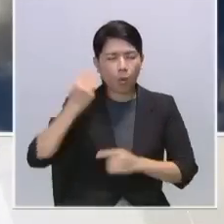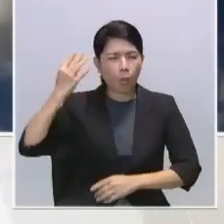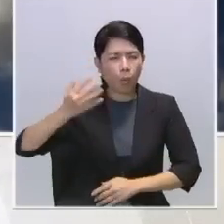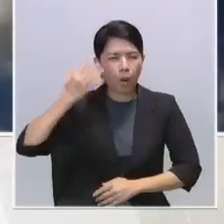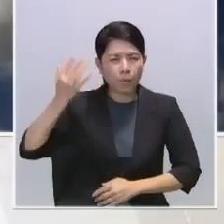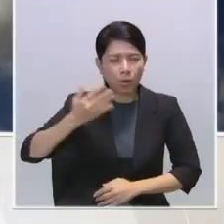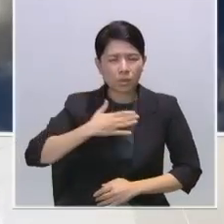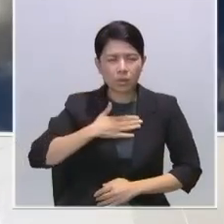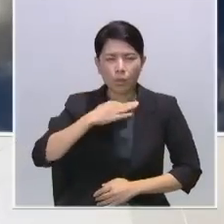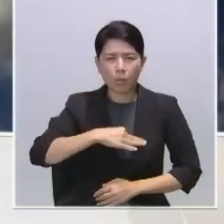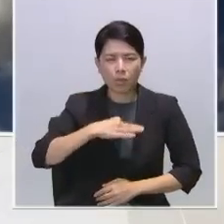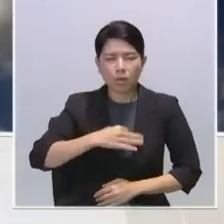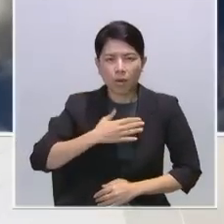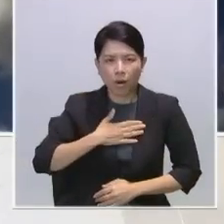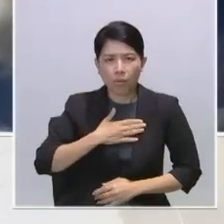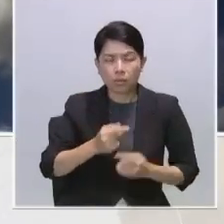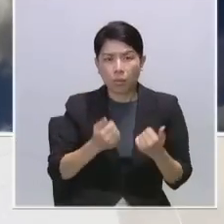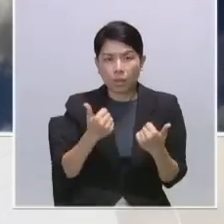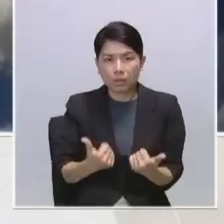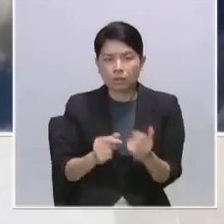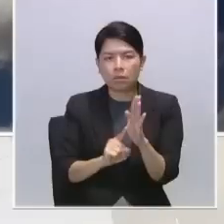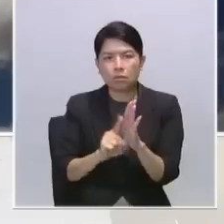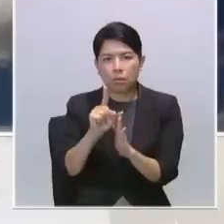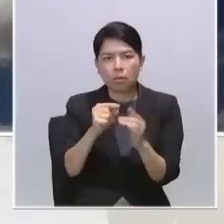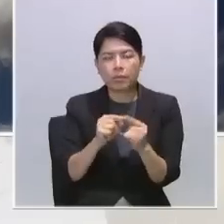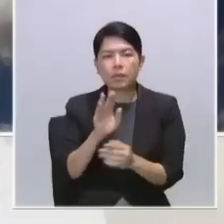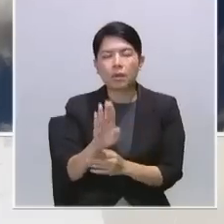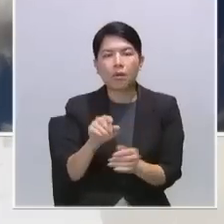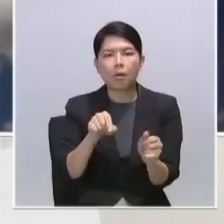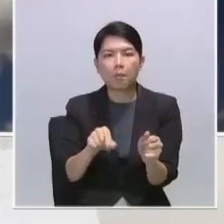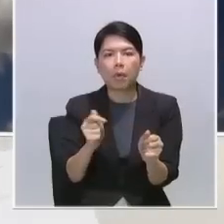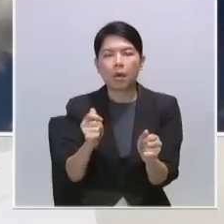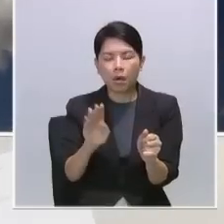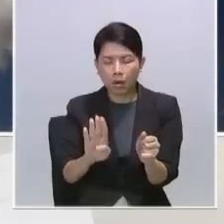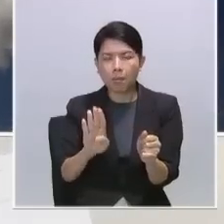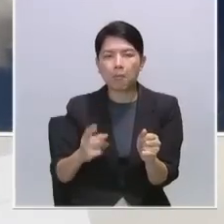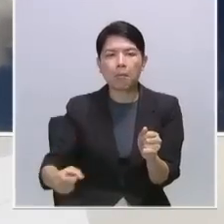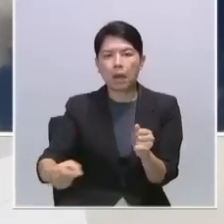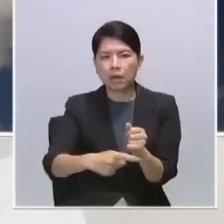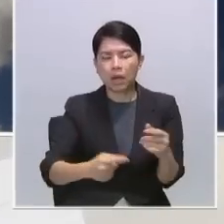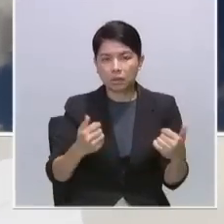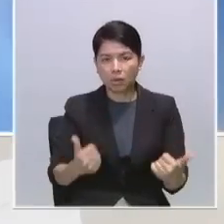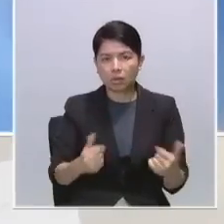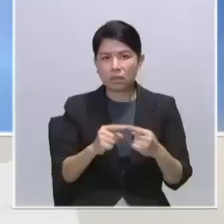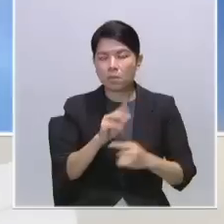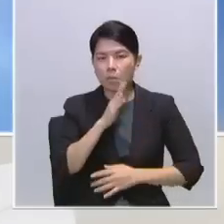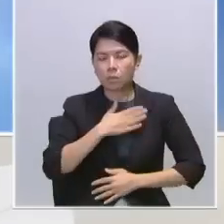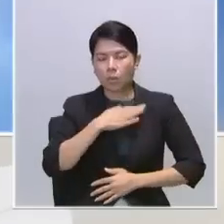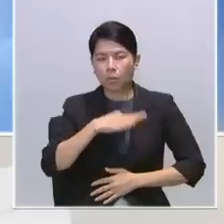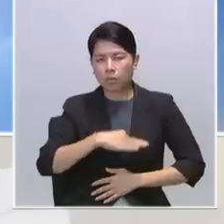ารู้สึกได้จริงๆนะครับวันนี้ก็พุ่งสูงเหมือนกันอย่างเขตบางนาเนี่ยน่าจะทะลุ50องศาเซลเซียสน